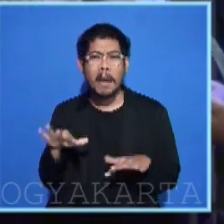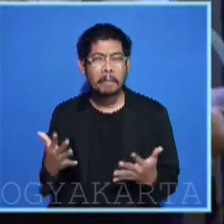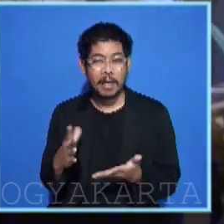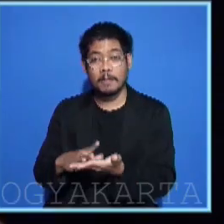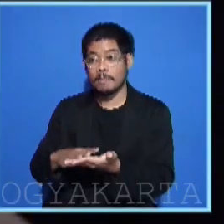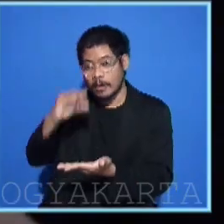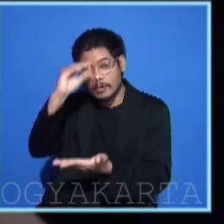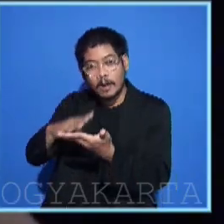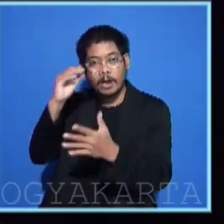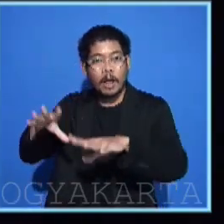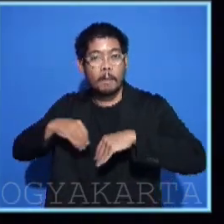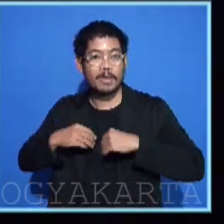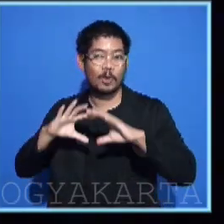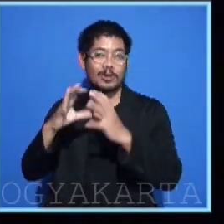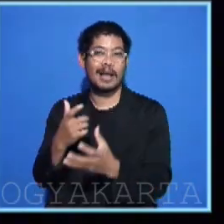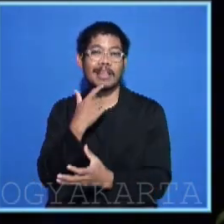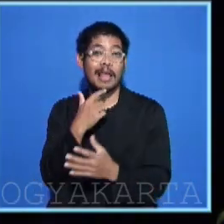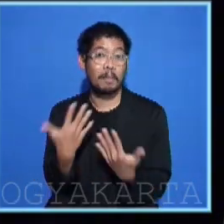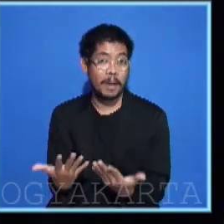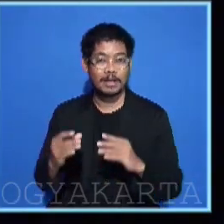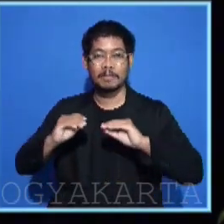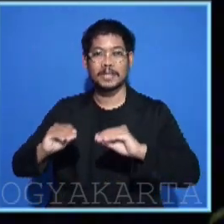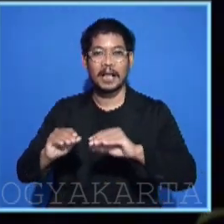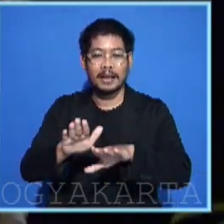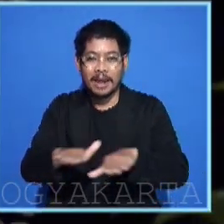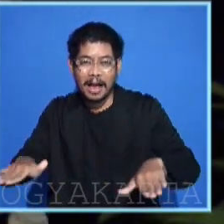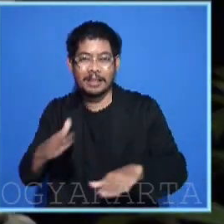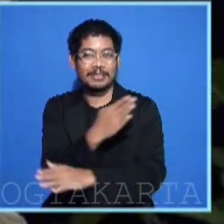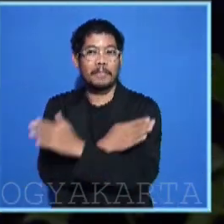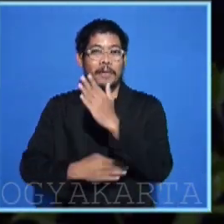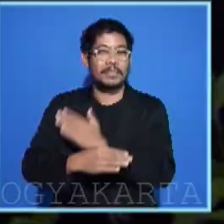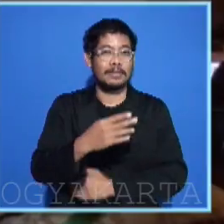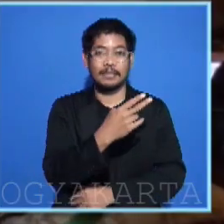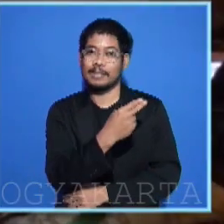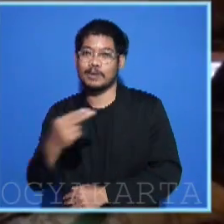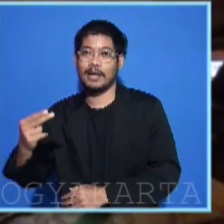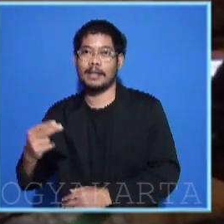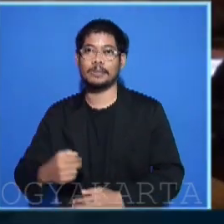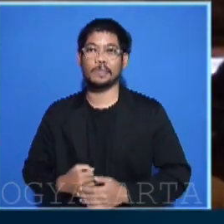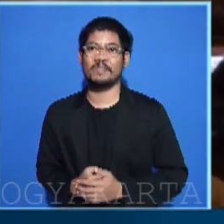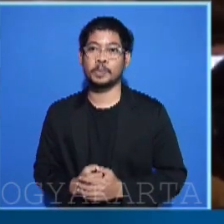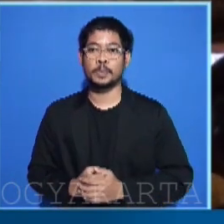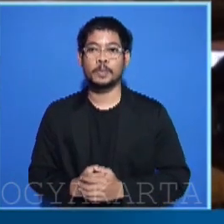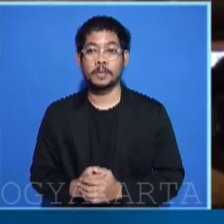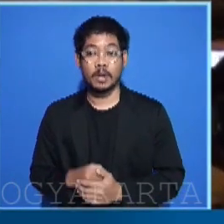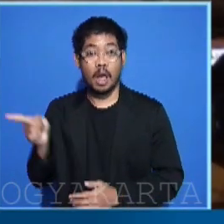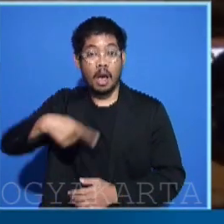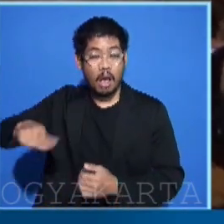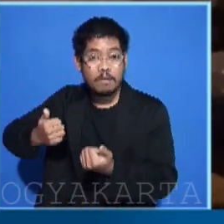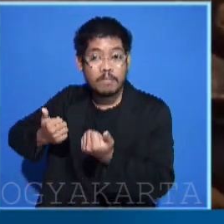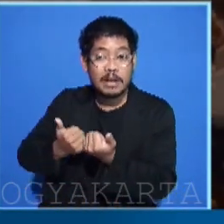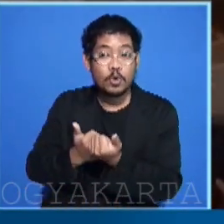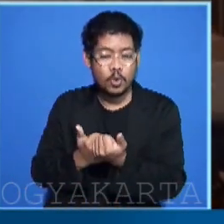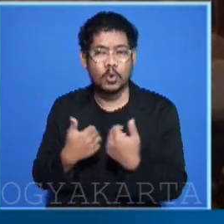perspektif global terkait pendidikan anak disabilitas di Indonesia. Ini kita tentunya mendukung, sangat mendukung